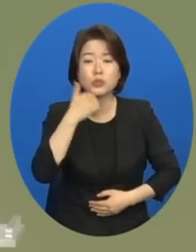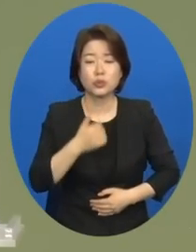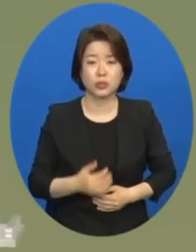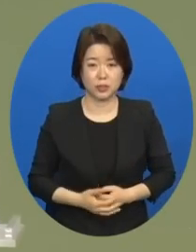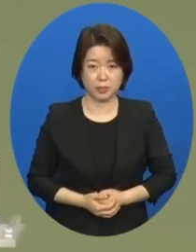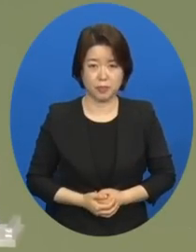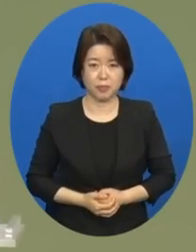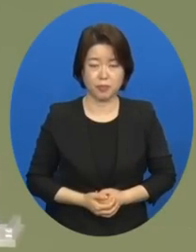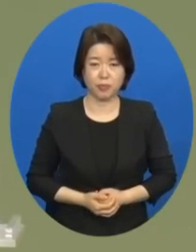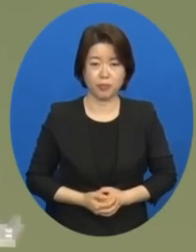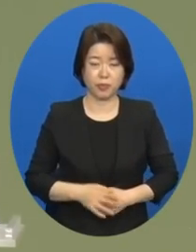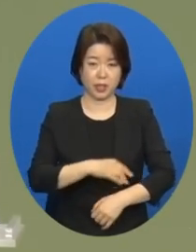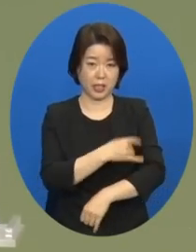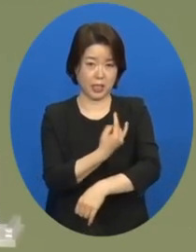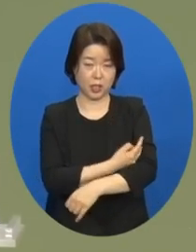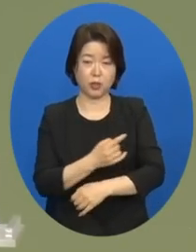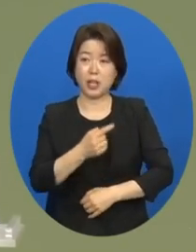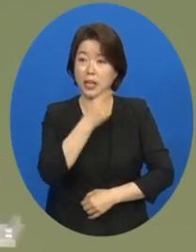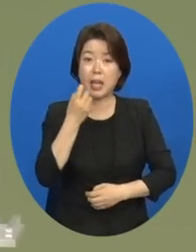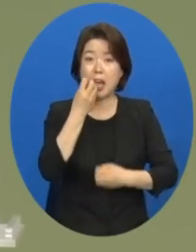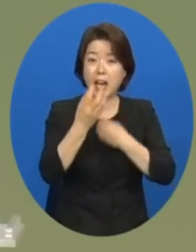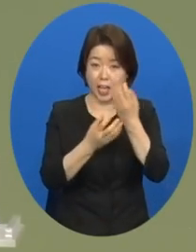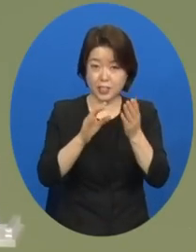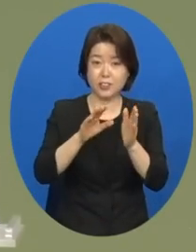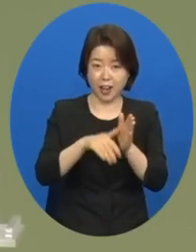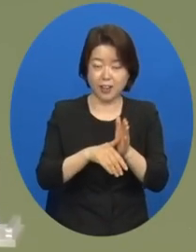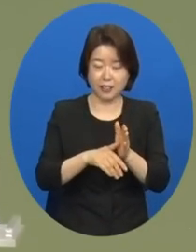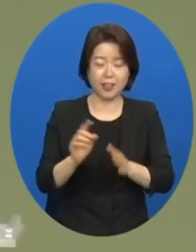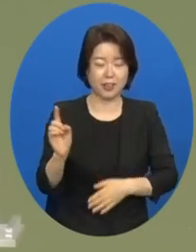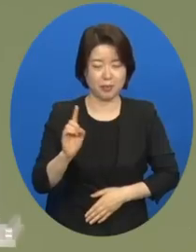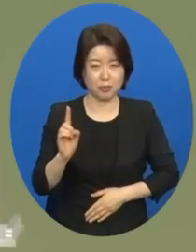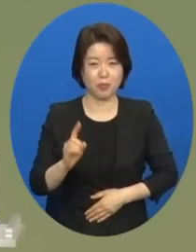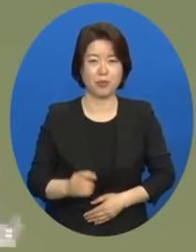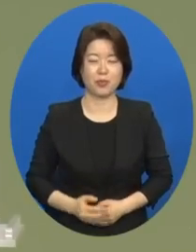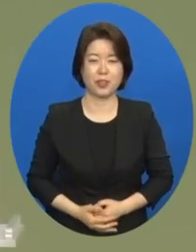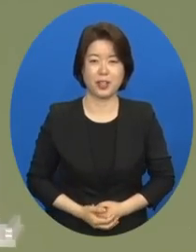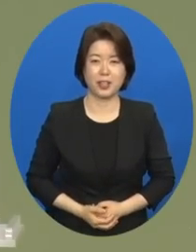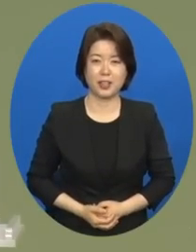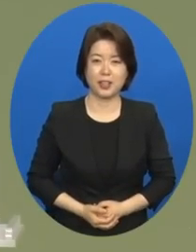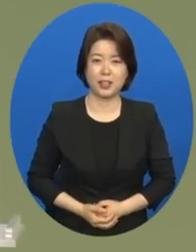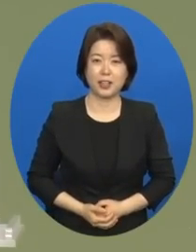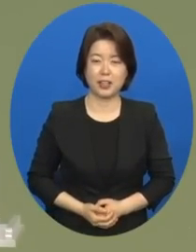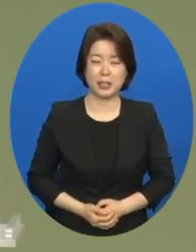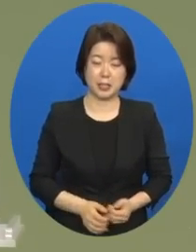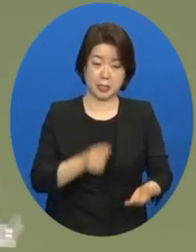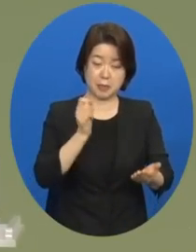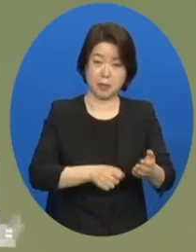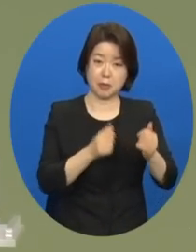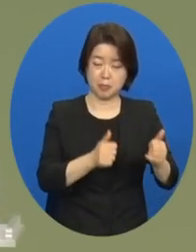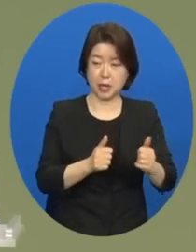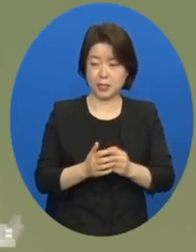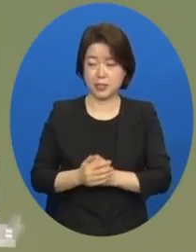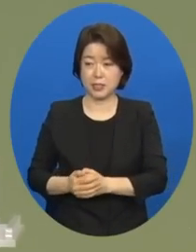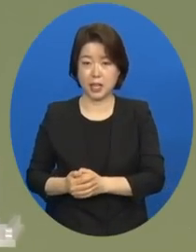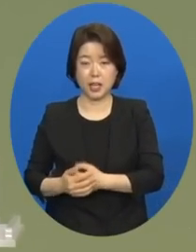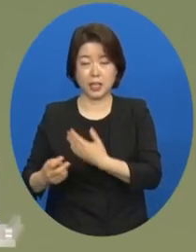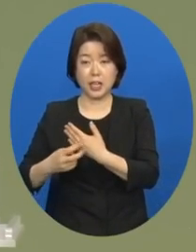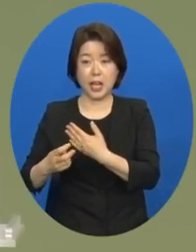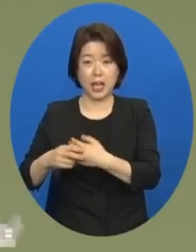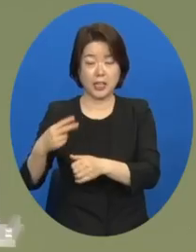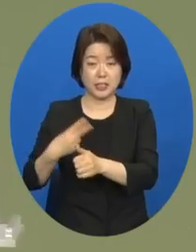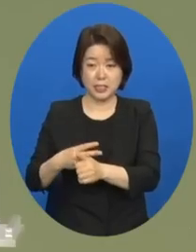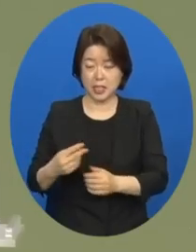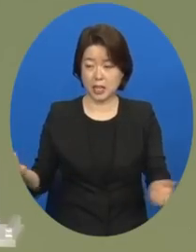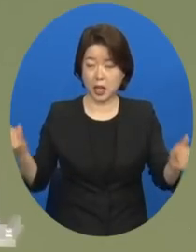우리 권사님이 간증을 하는데 이제 이분은 판사와 의사가 결혼한 선남선녀인데